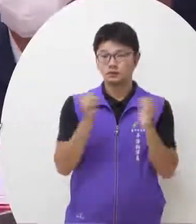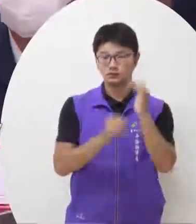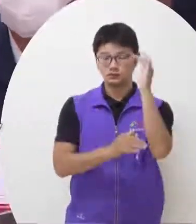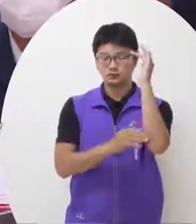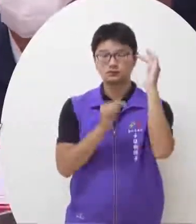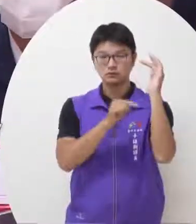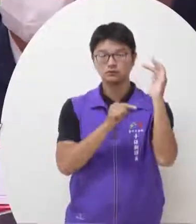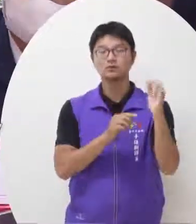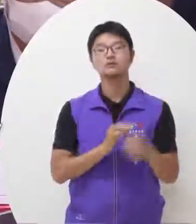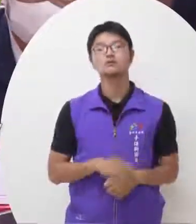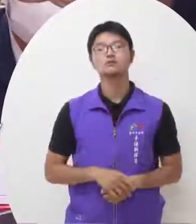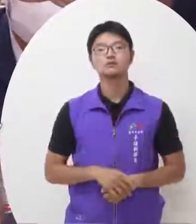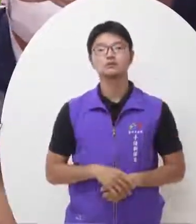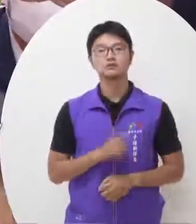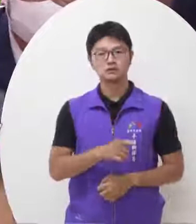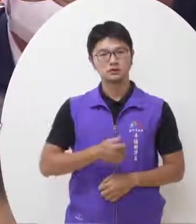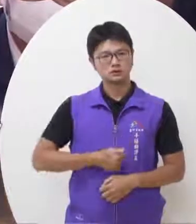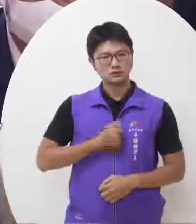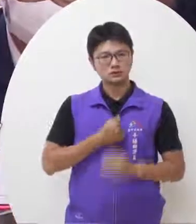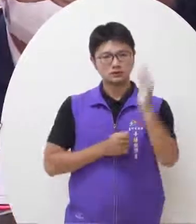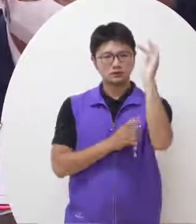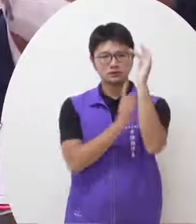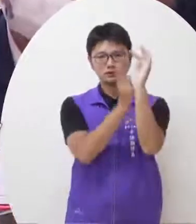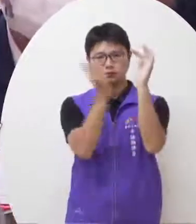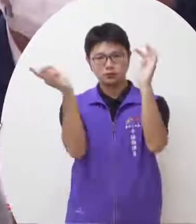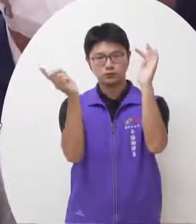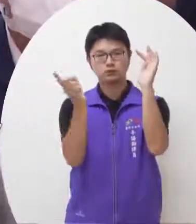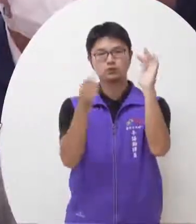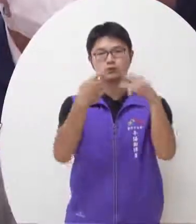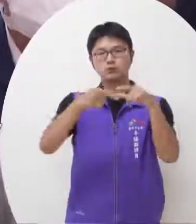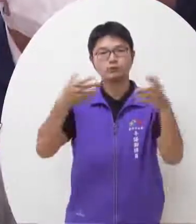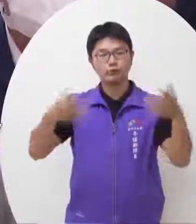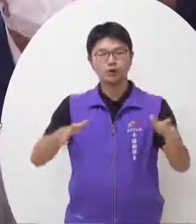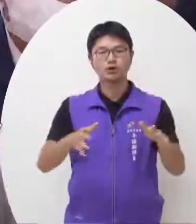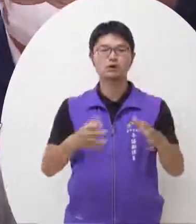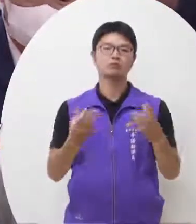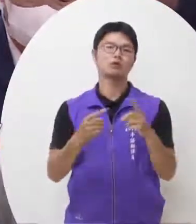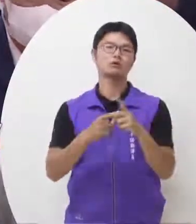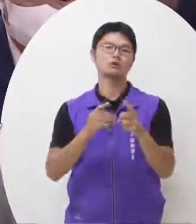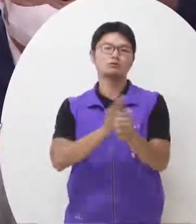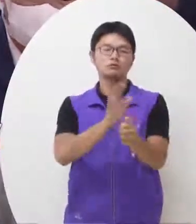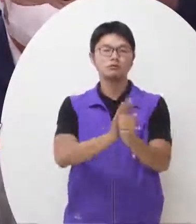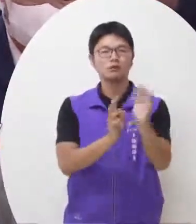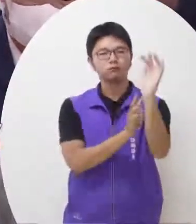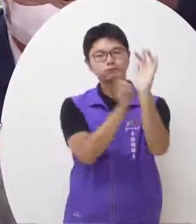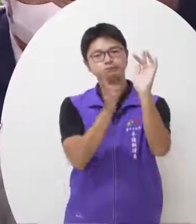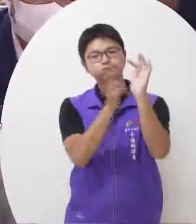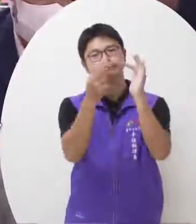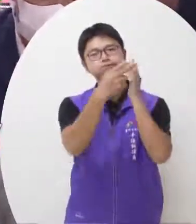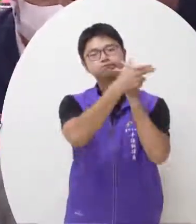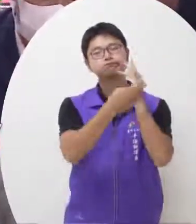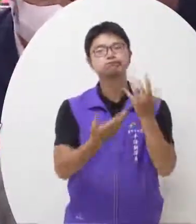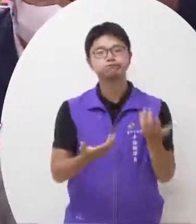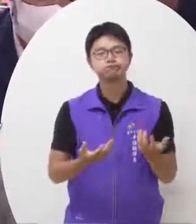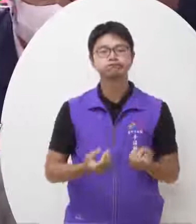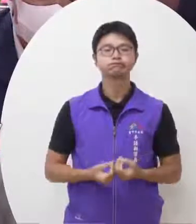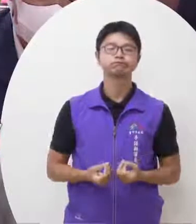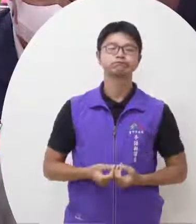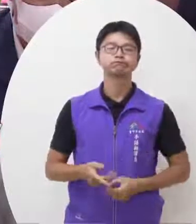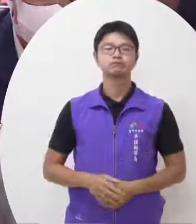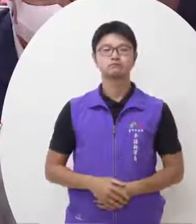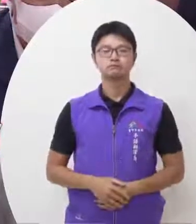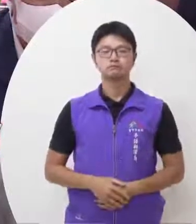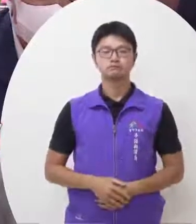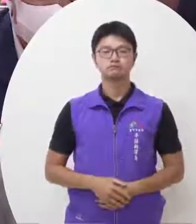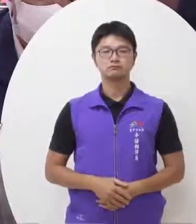树，很好发，都没人要加，因为都要建设局保护这个